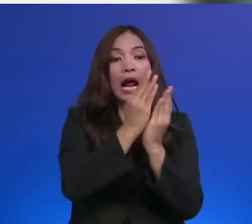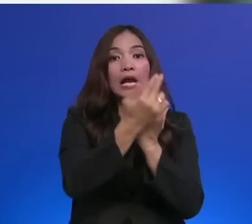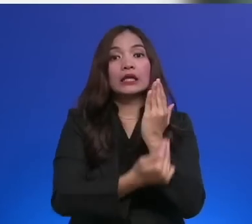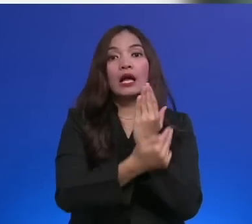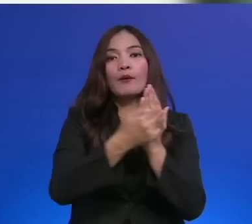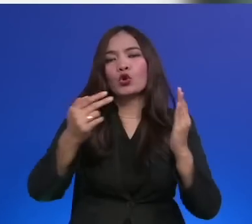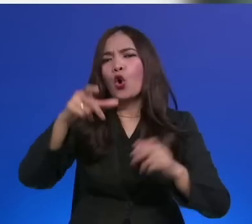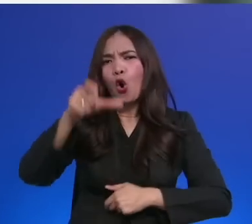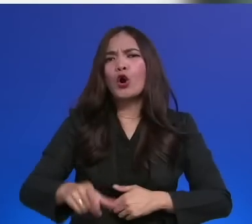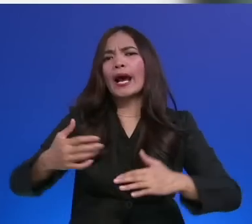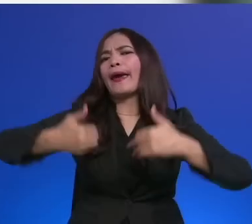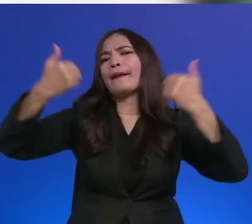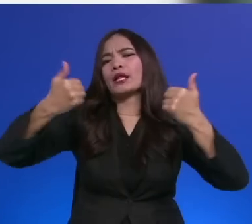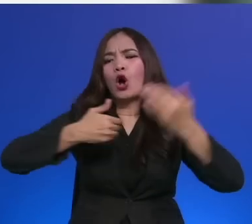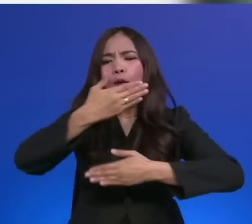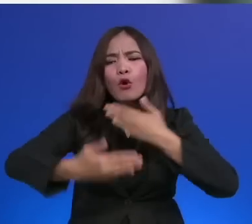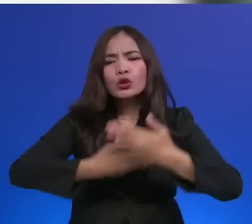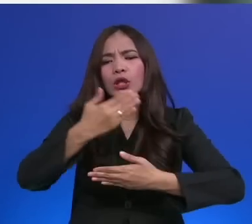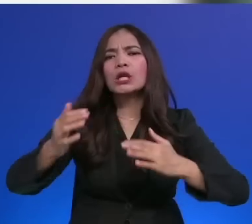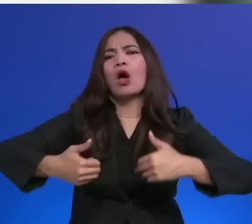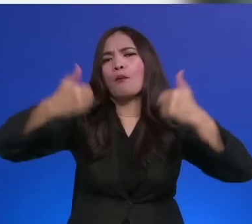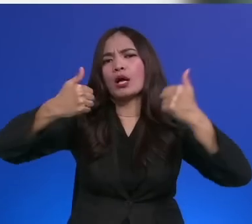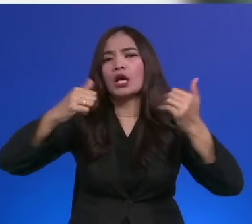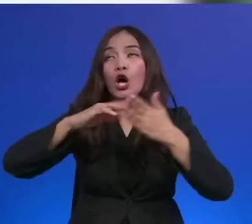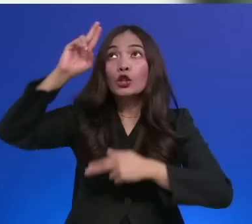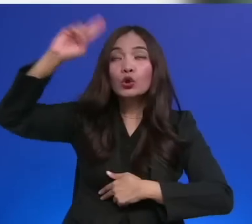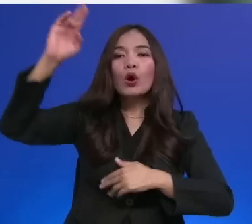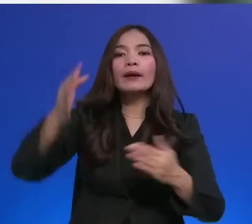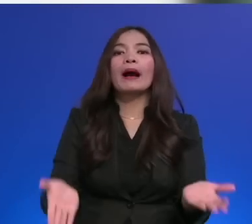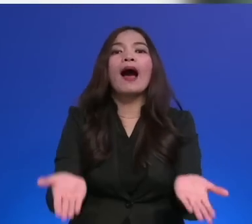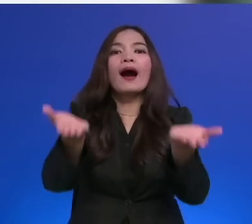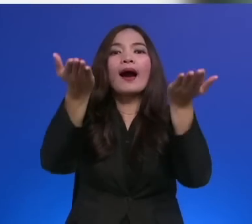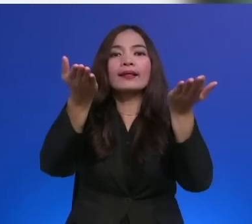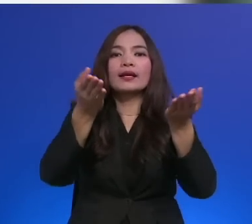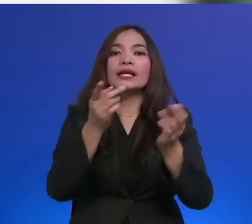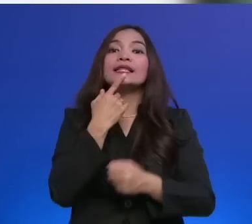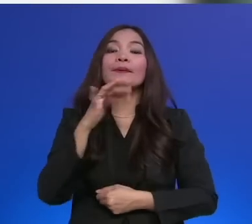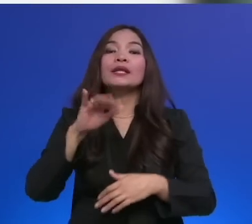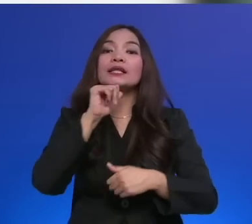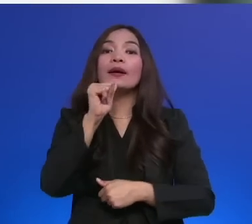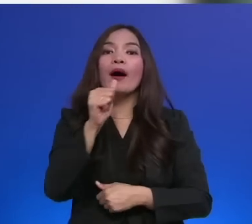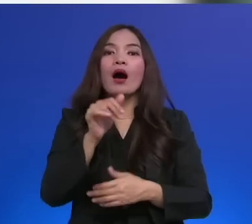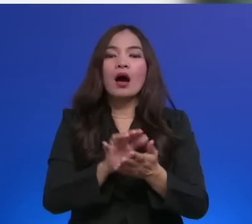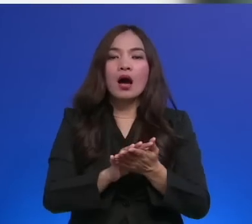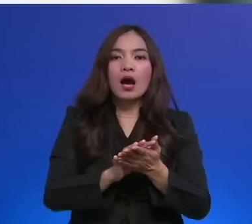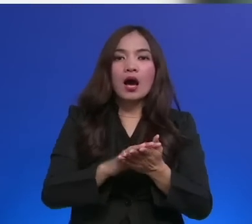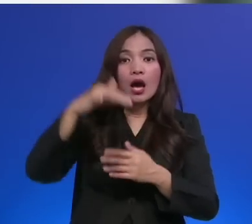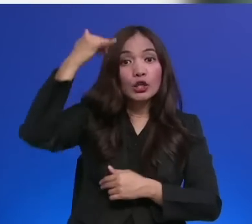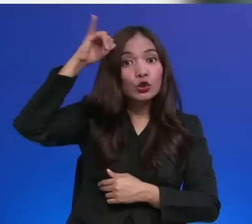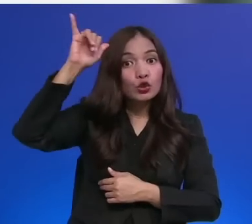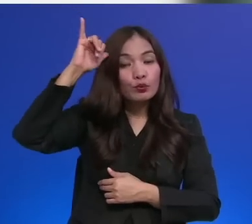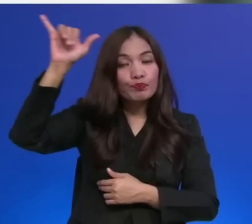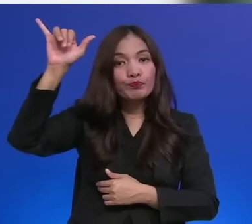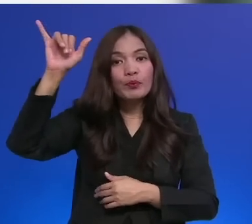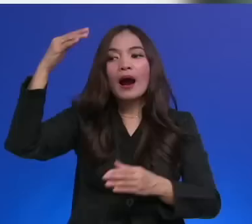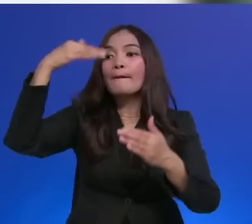hebat proses itu, semakin tinggi Tuhan mengangkat seseorang. Seperti Yusuf misalnya, ya,